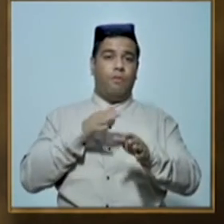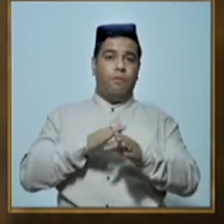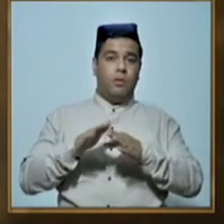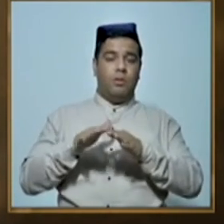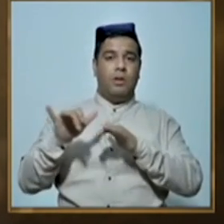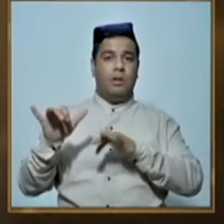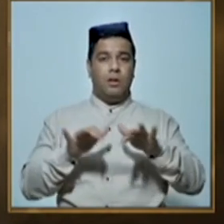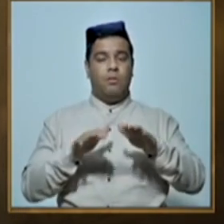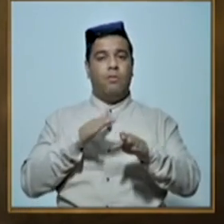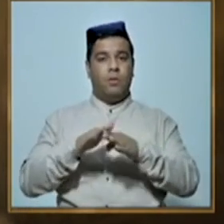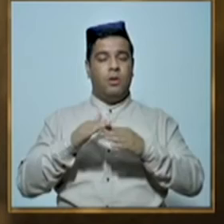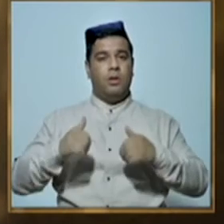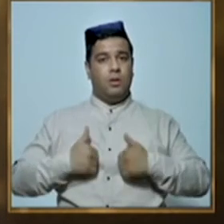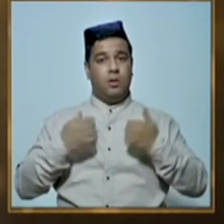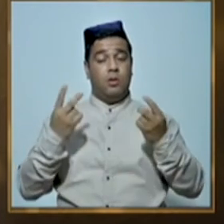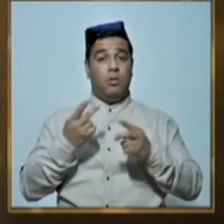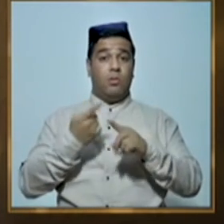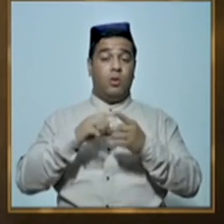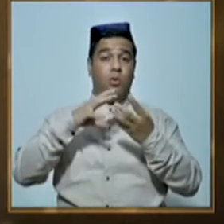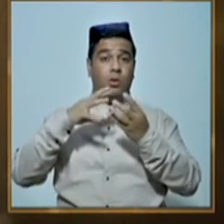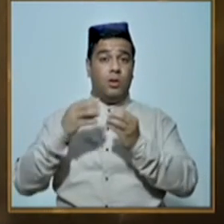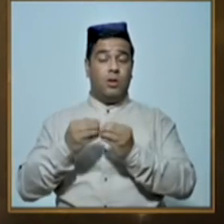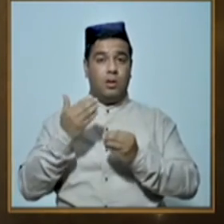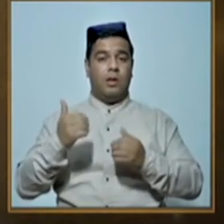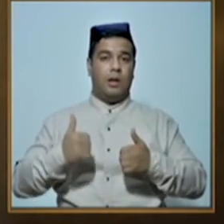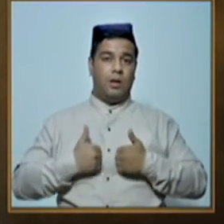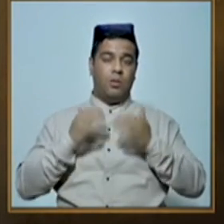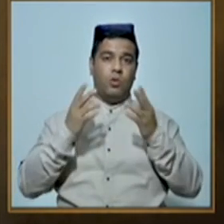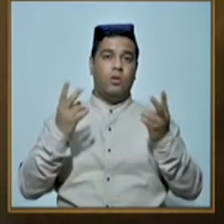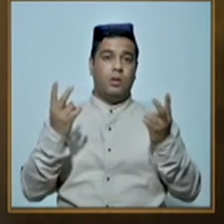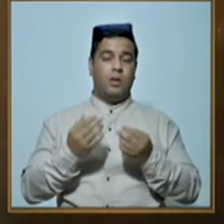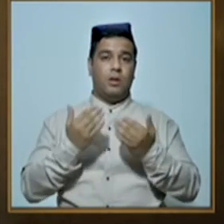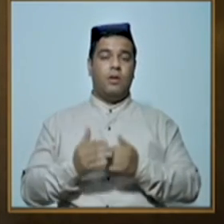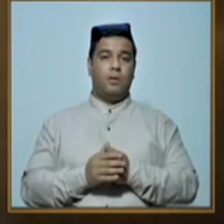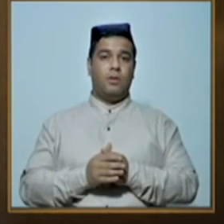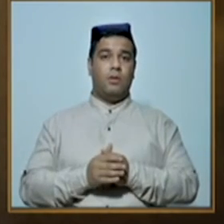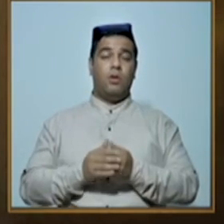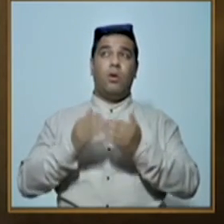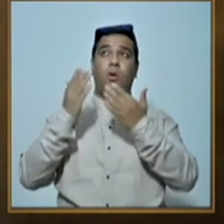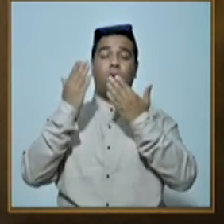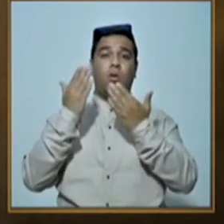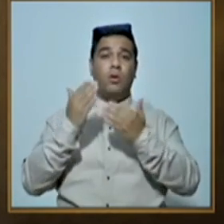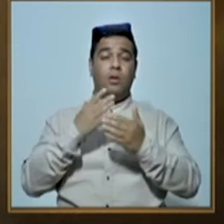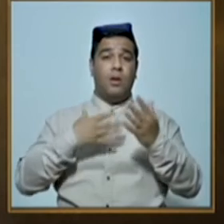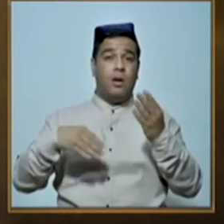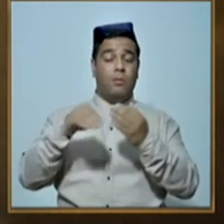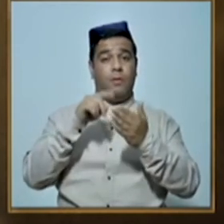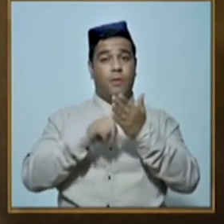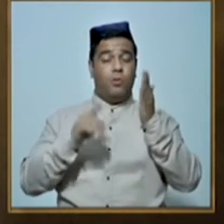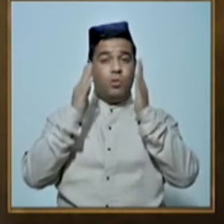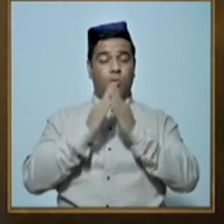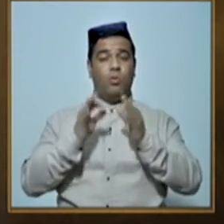qilish payida bo'lishimiz kerak. Mana shu narsaga harakatda bo'lishimiz kerak. Alloh subhanahu va taolo